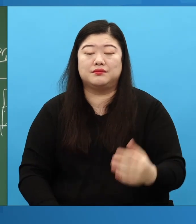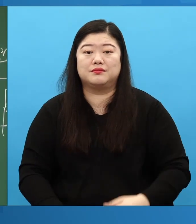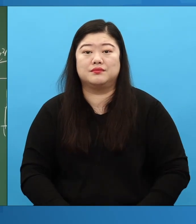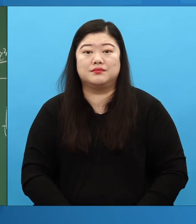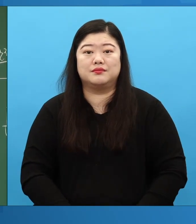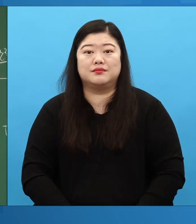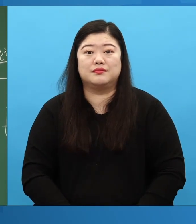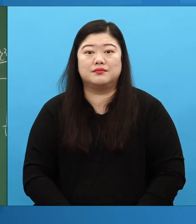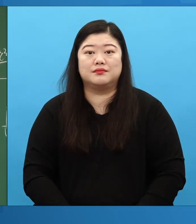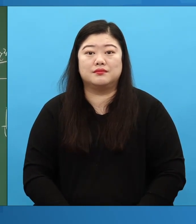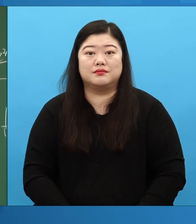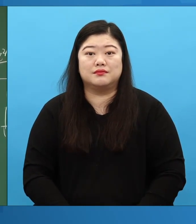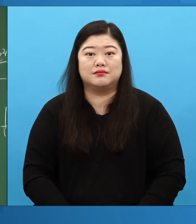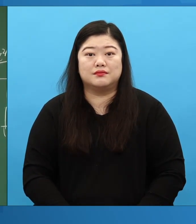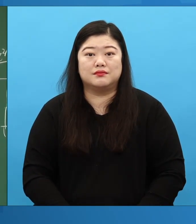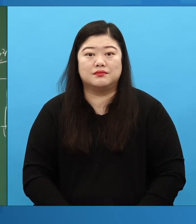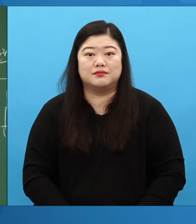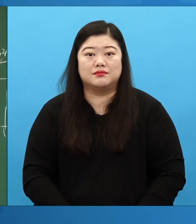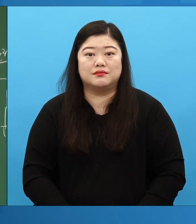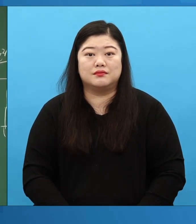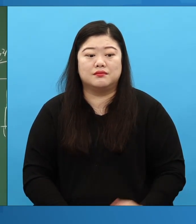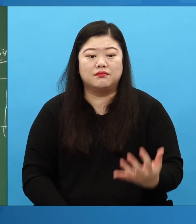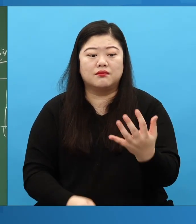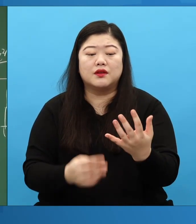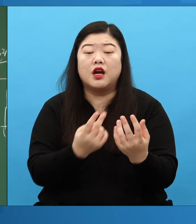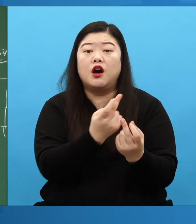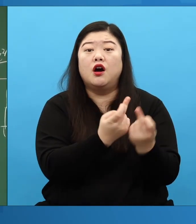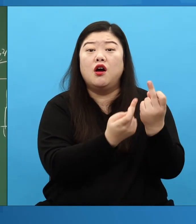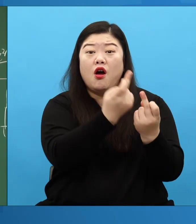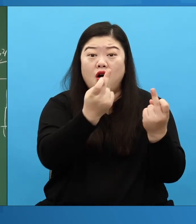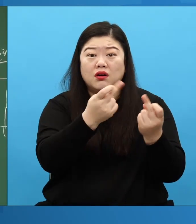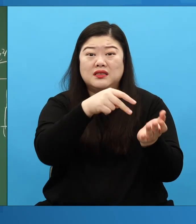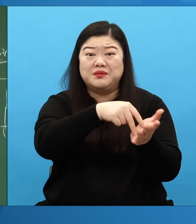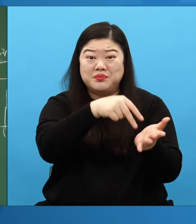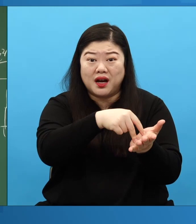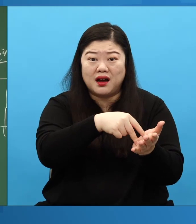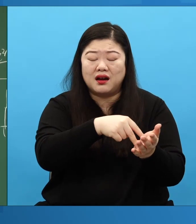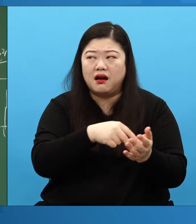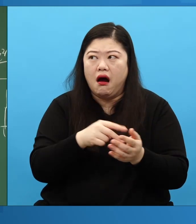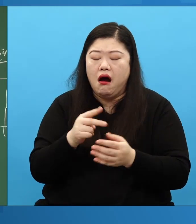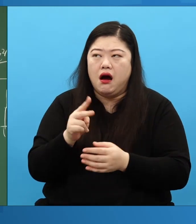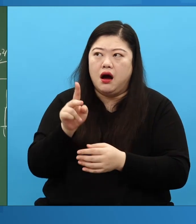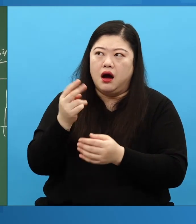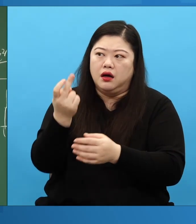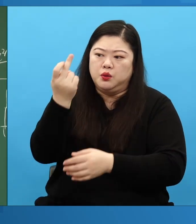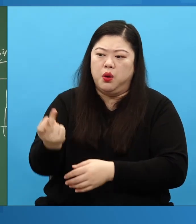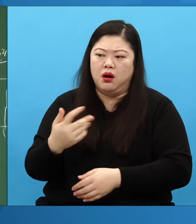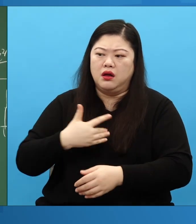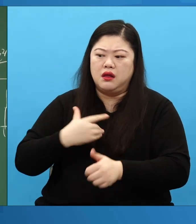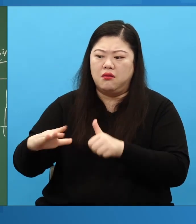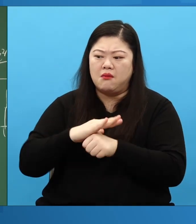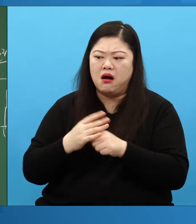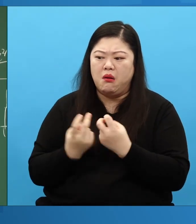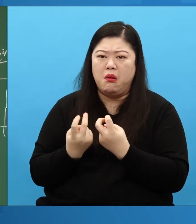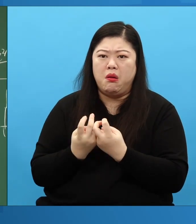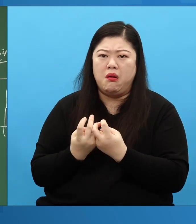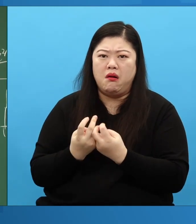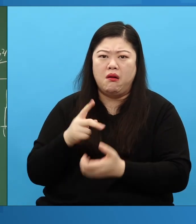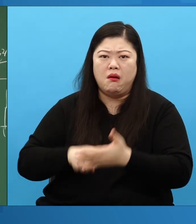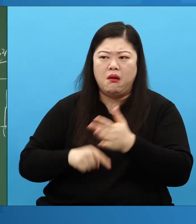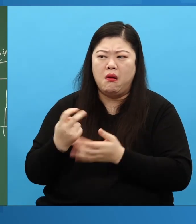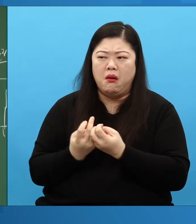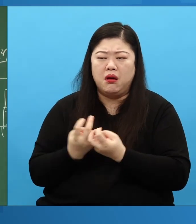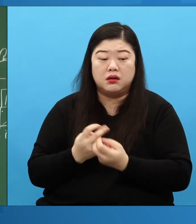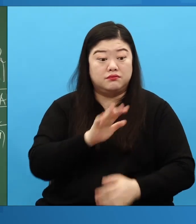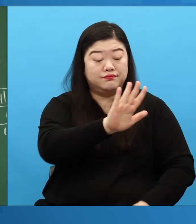대로 형님들이 얼마나 겁이 났겠습니까? 형님 나를 판 게 아니고 하나님이 나를 앞서 보낸 겁니다. And so think about how afraid